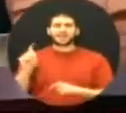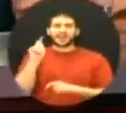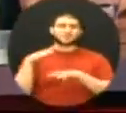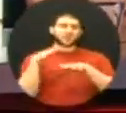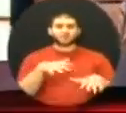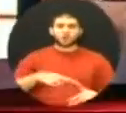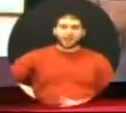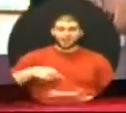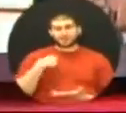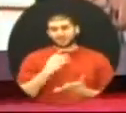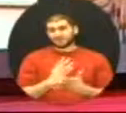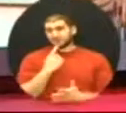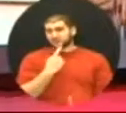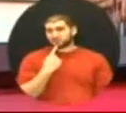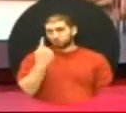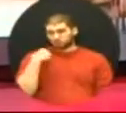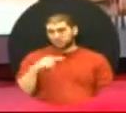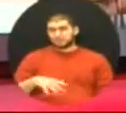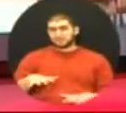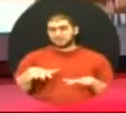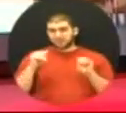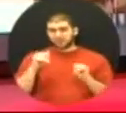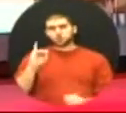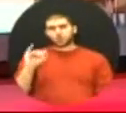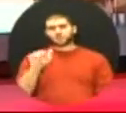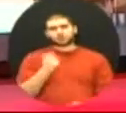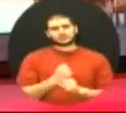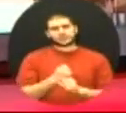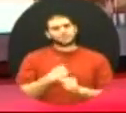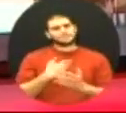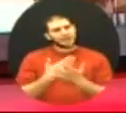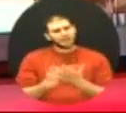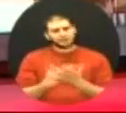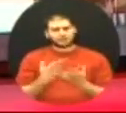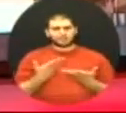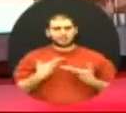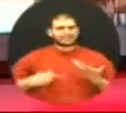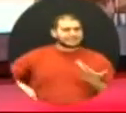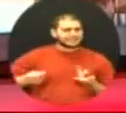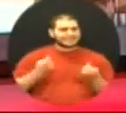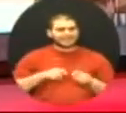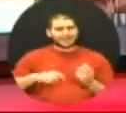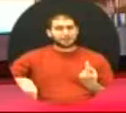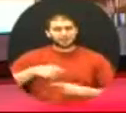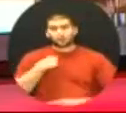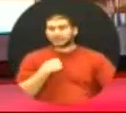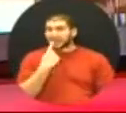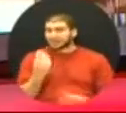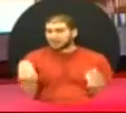אני, ואמרתי את זה בשנה שעברה פה במליאה, כי יולי אדלשטיין עשה מחווה מאוד גדולה עבורי ונתן לי לסגור מעגל, אני רוצה להגיד לכם